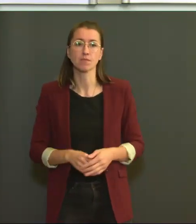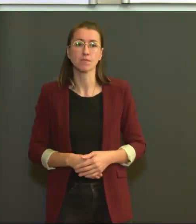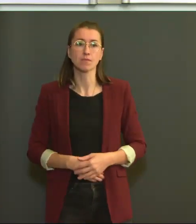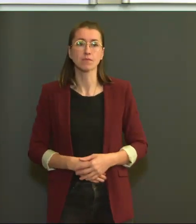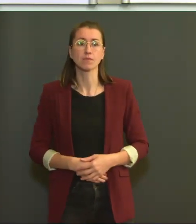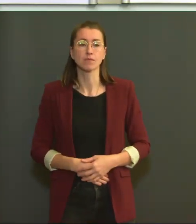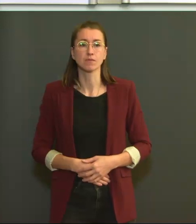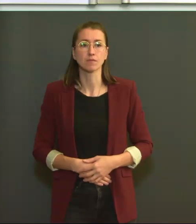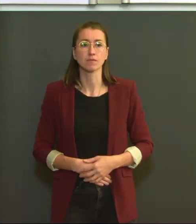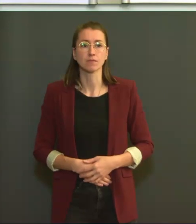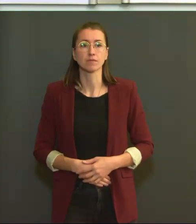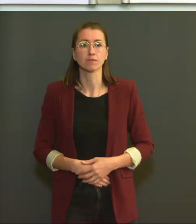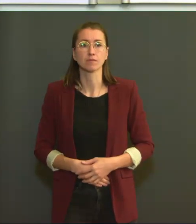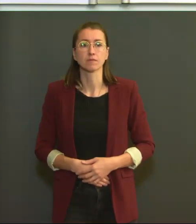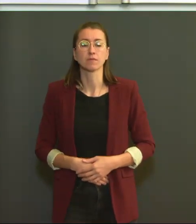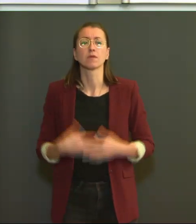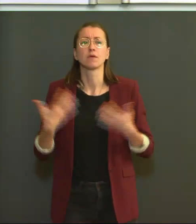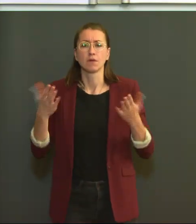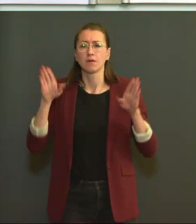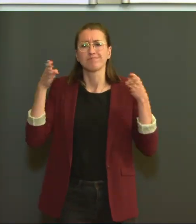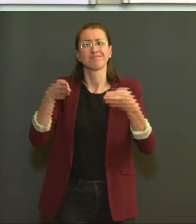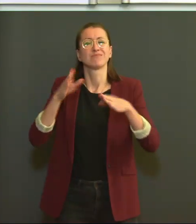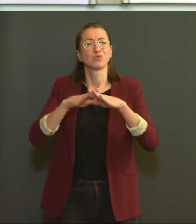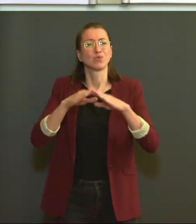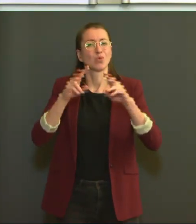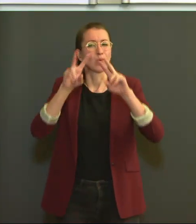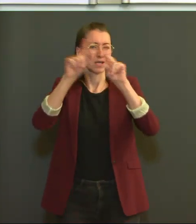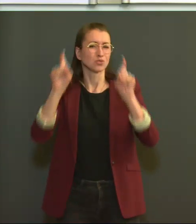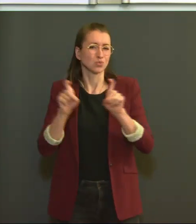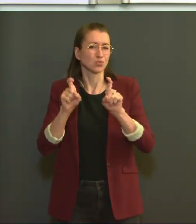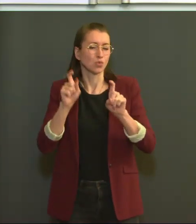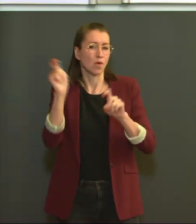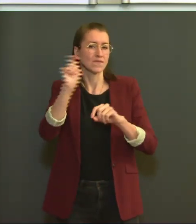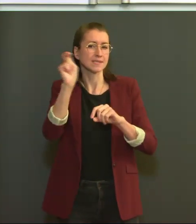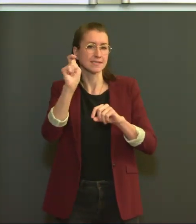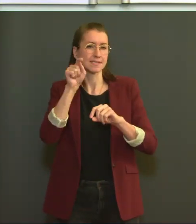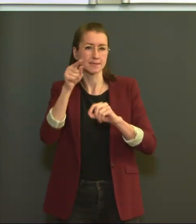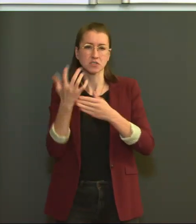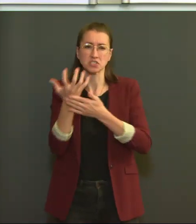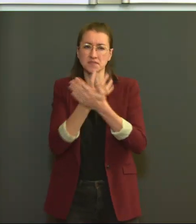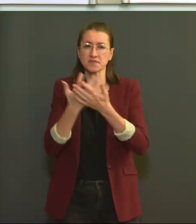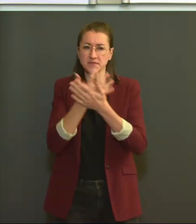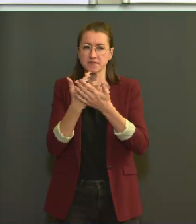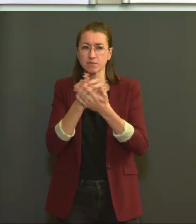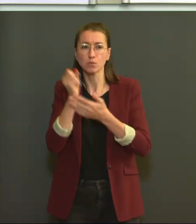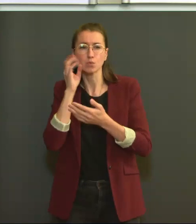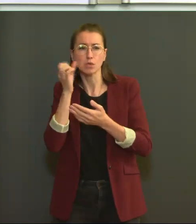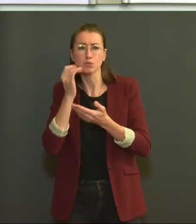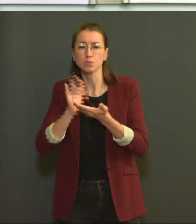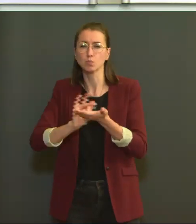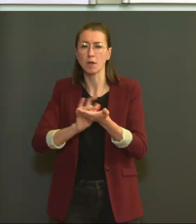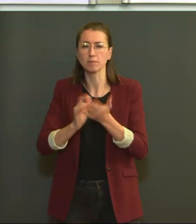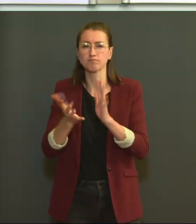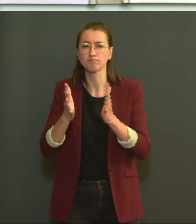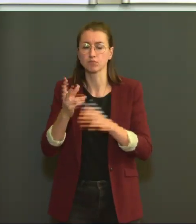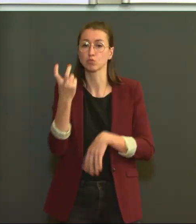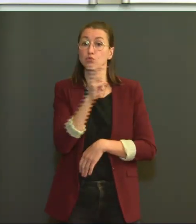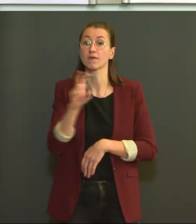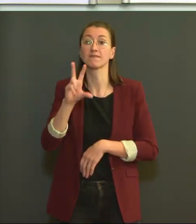A Anvers, 221 nouveaux cas ont été